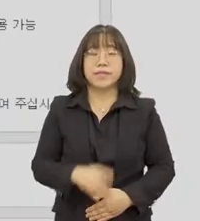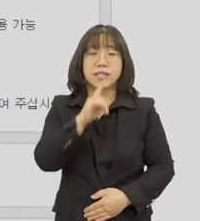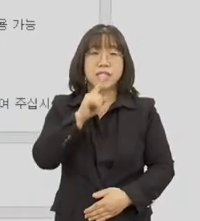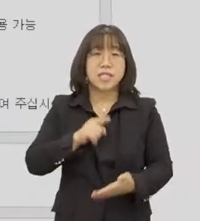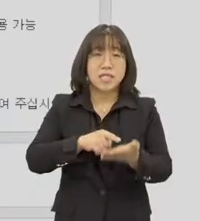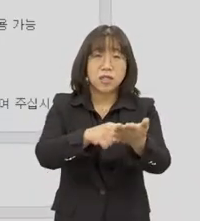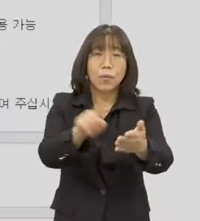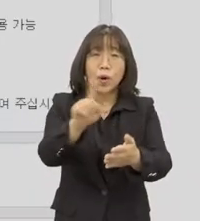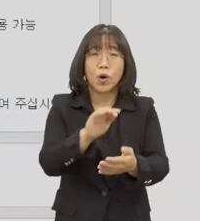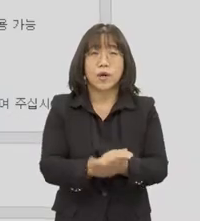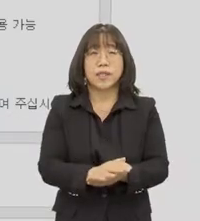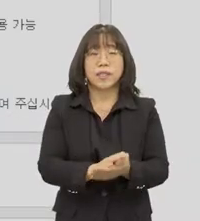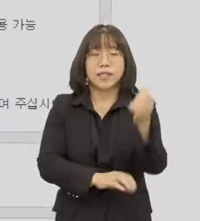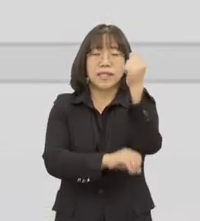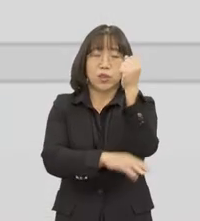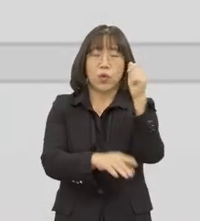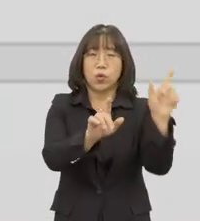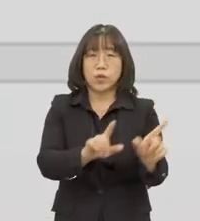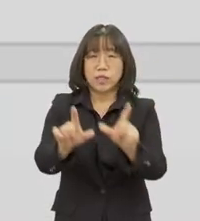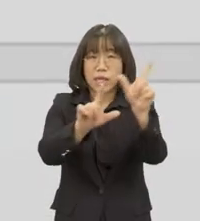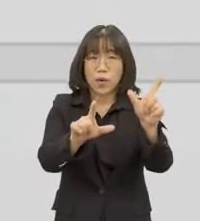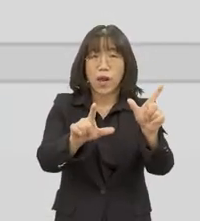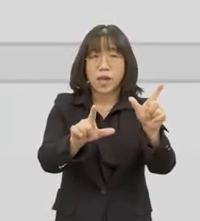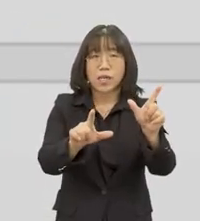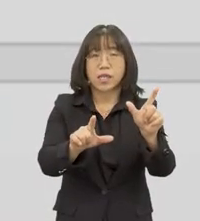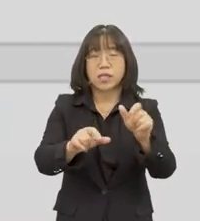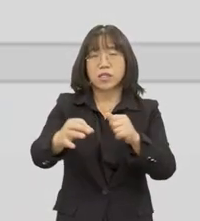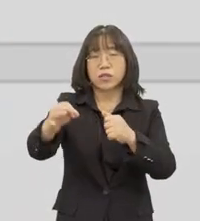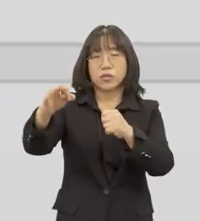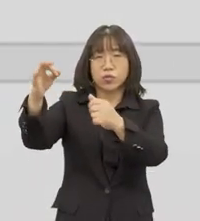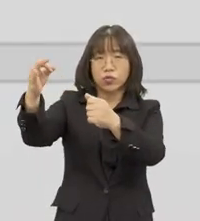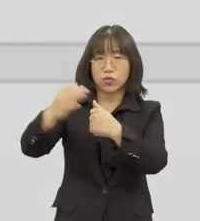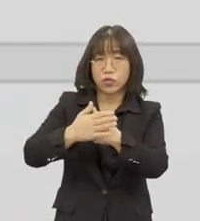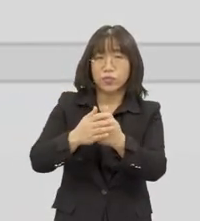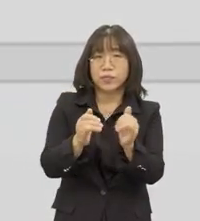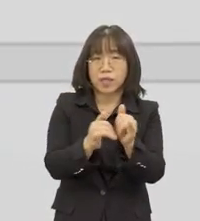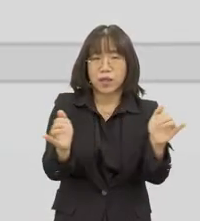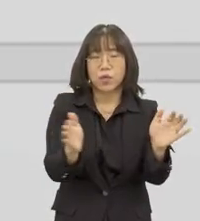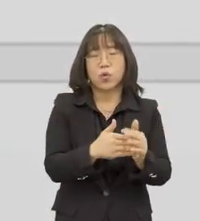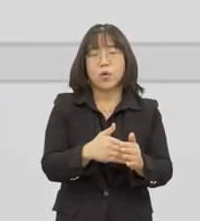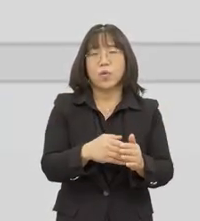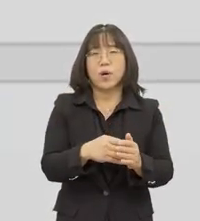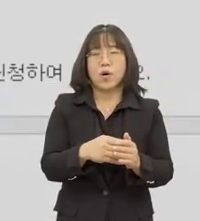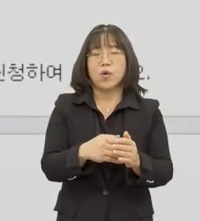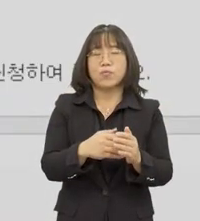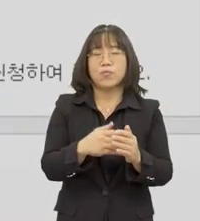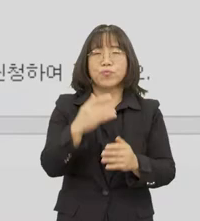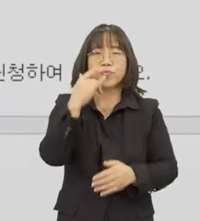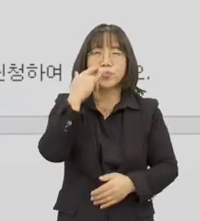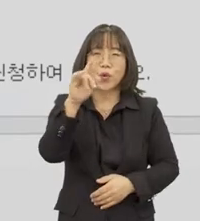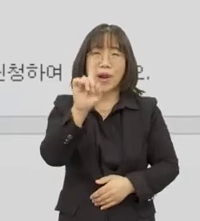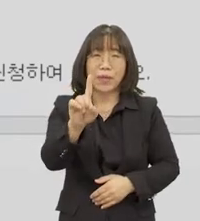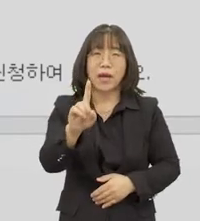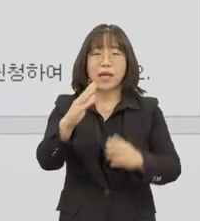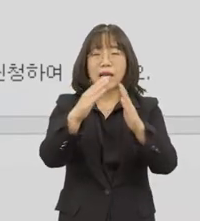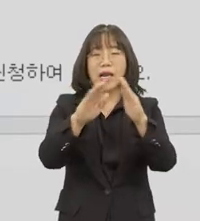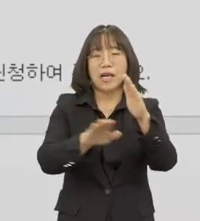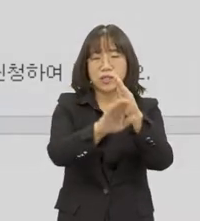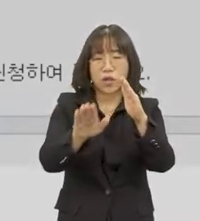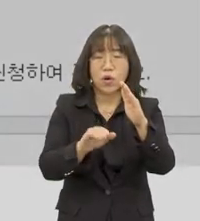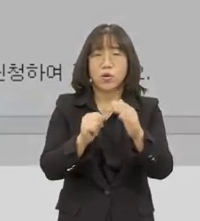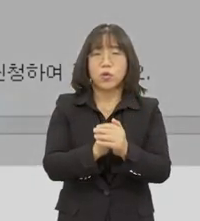됩니다 신청은 국민 기초생활 수급자 법정 차상위 계층 법정 한부모가족 대상자